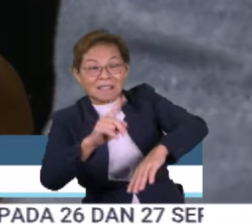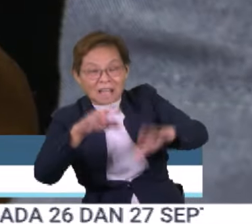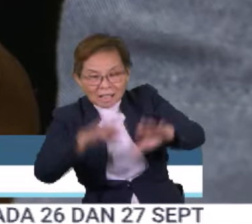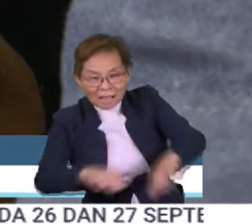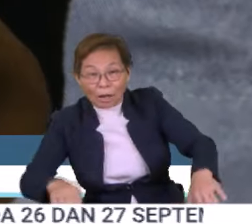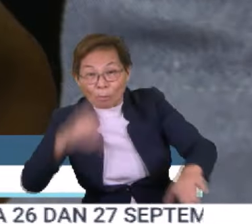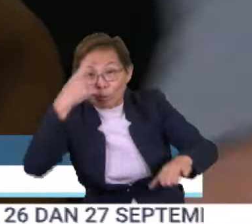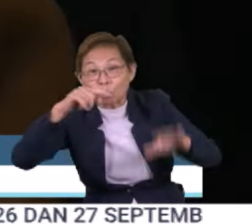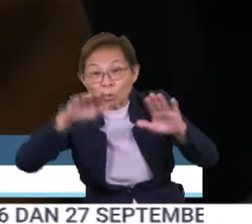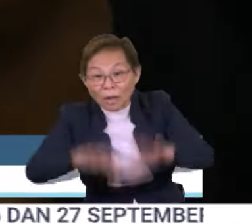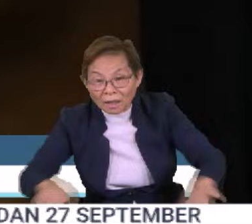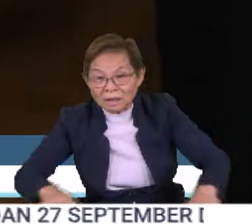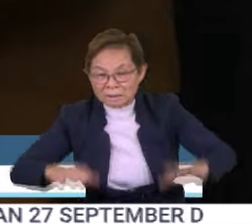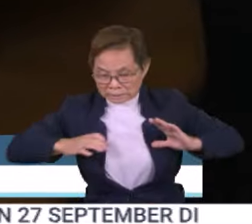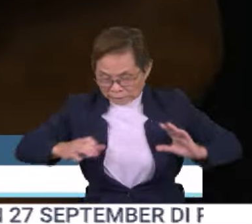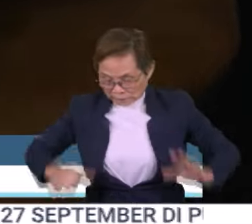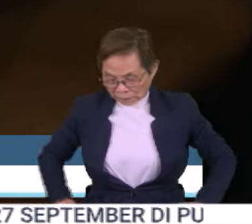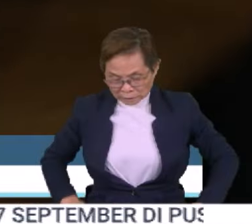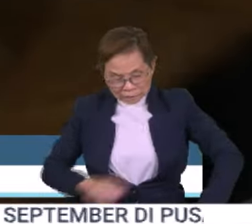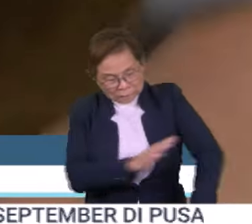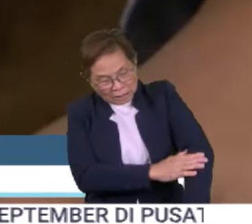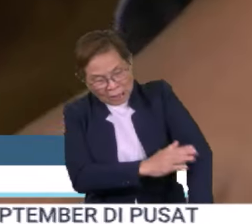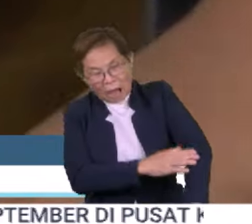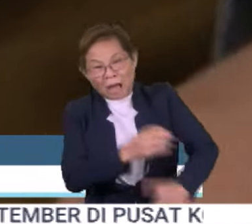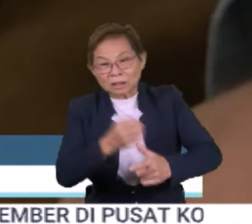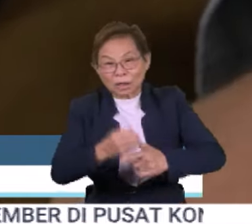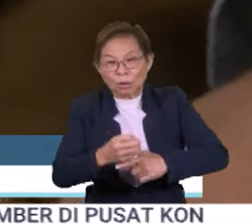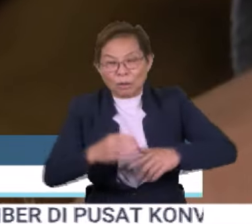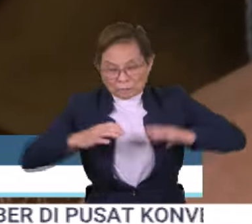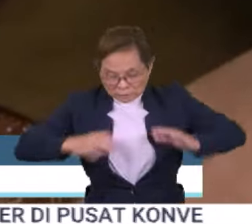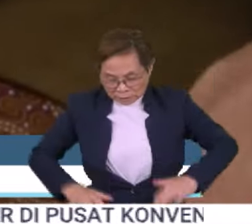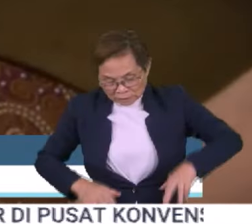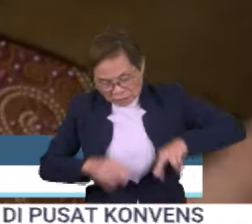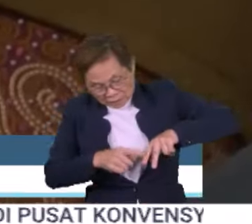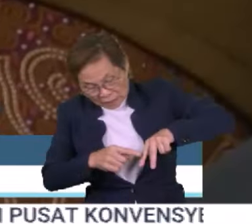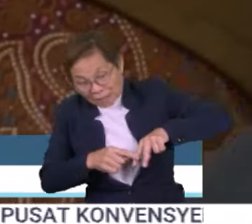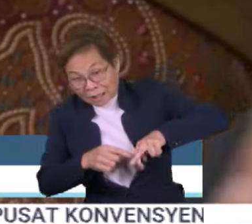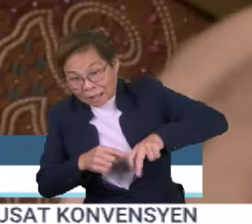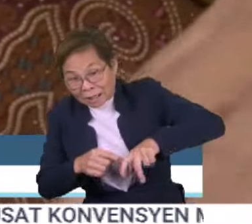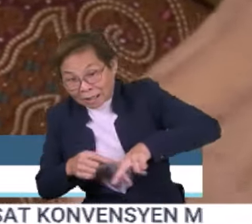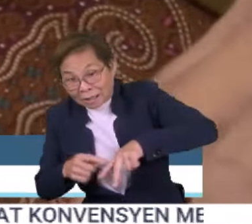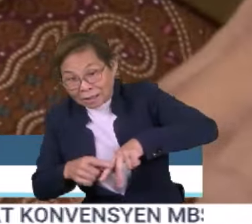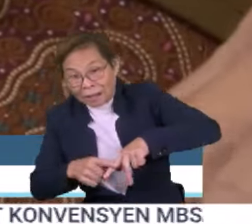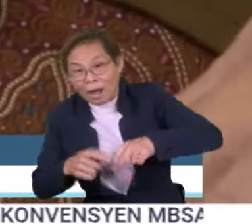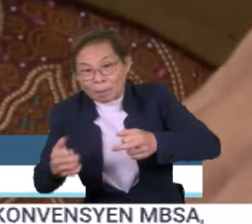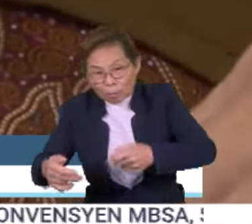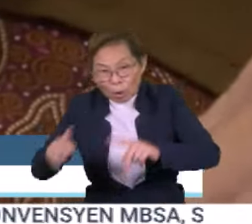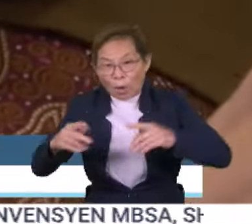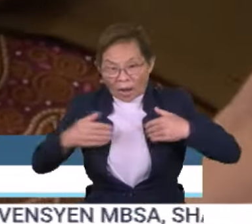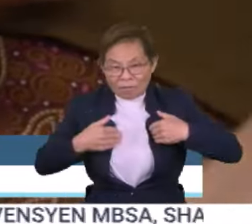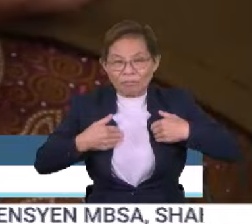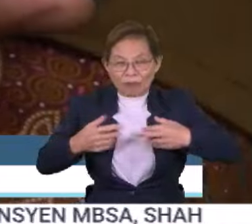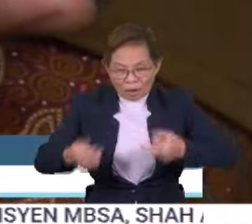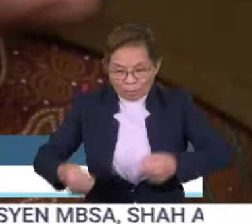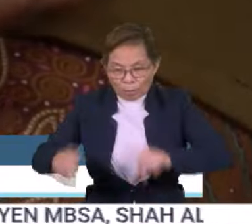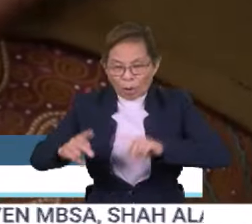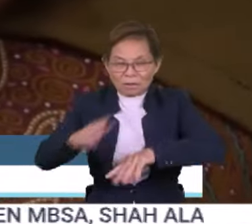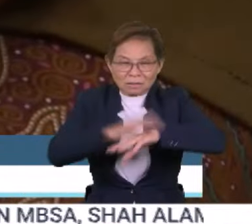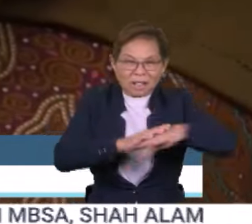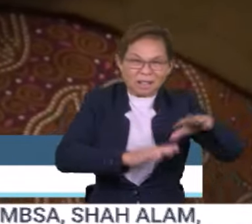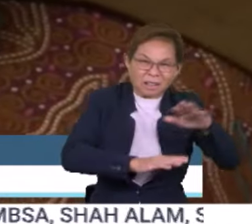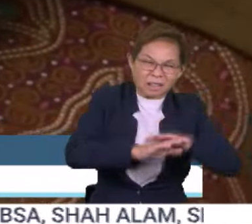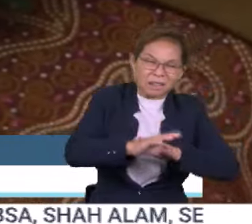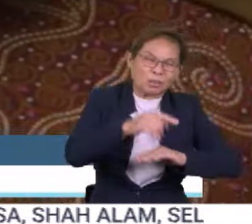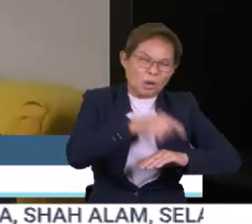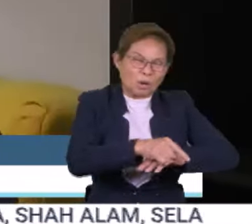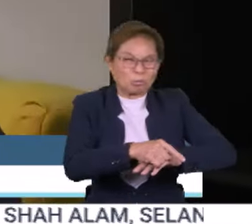kanak-kanak yang cacat tangan ataupun cacat kaki mendapat peluang untuk ada tangan walaupun tidaklah